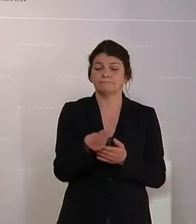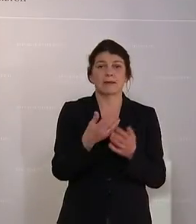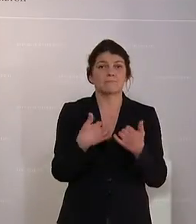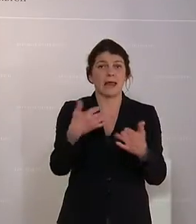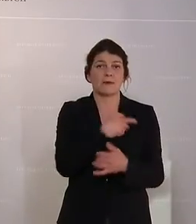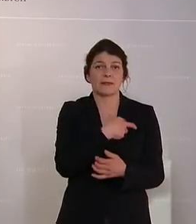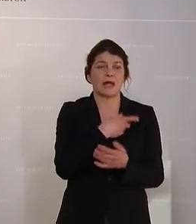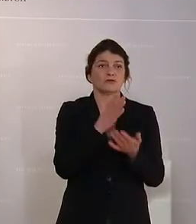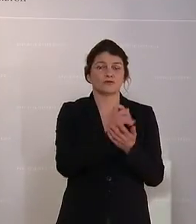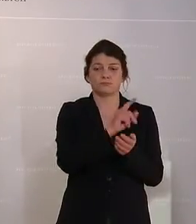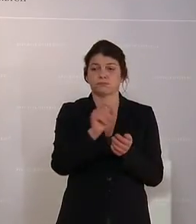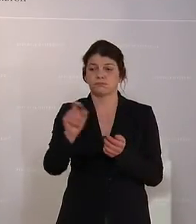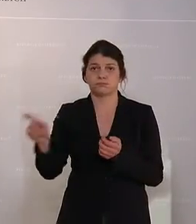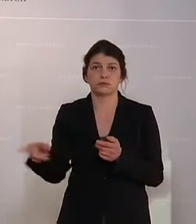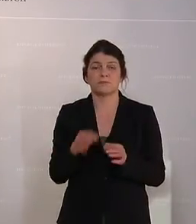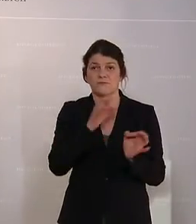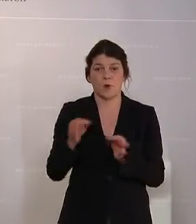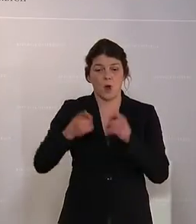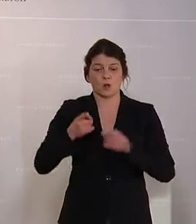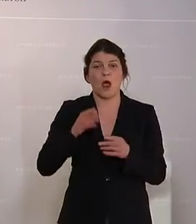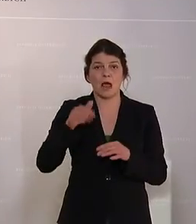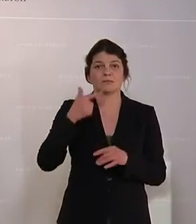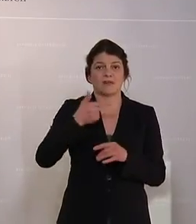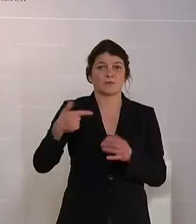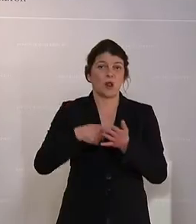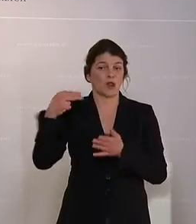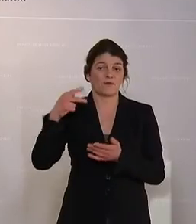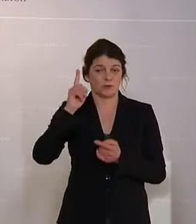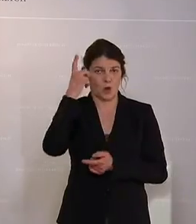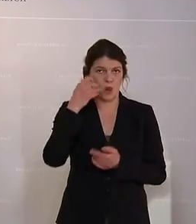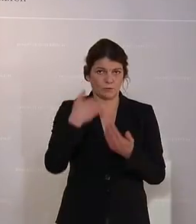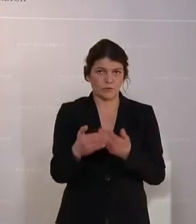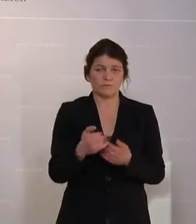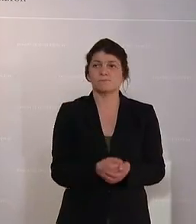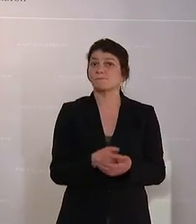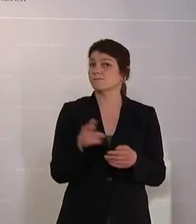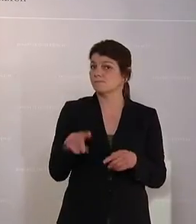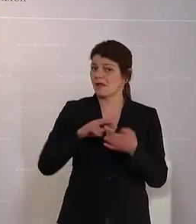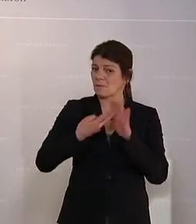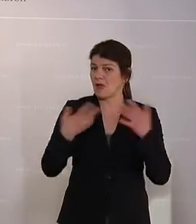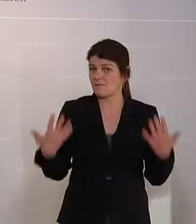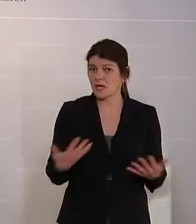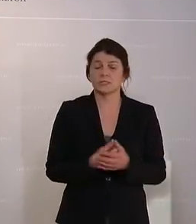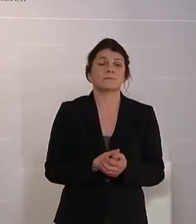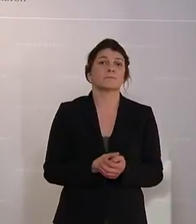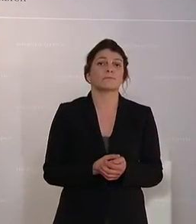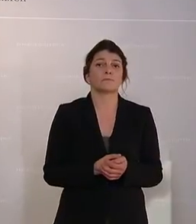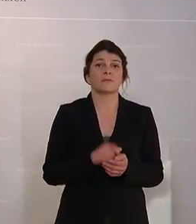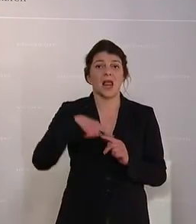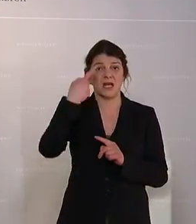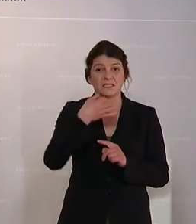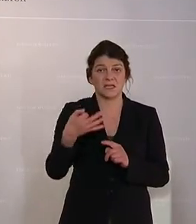Parlamentsfraktionen übermittelt. Die Verordnung, die ab 22. November gelten soll, sieht Folgendes vor.